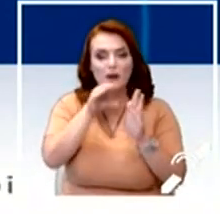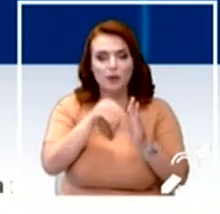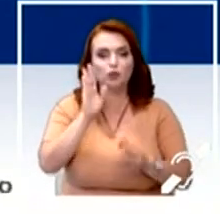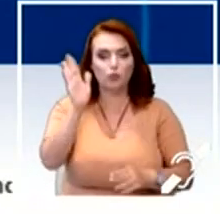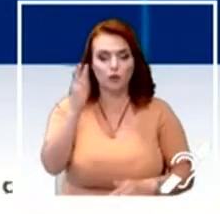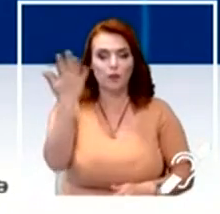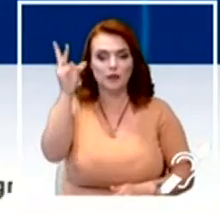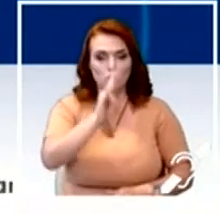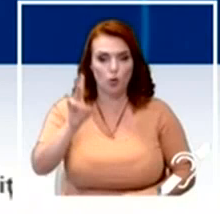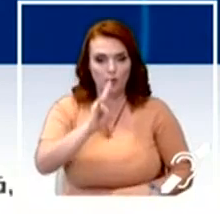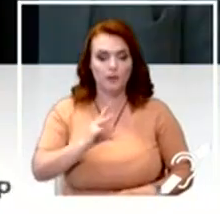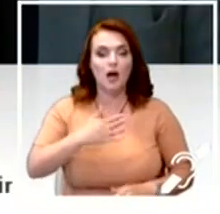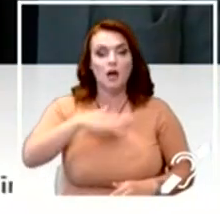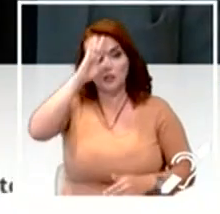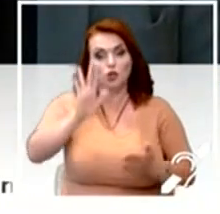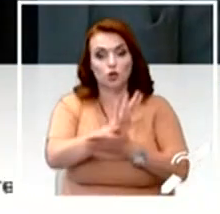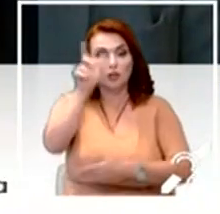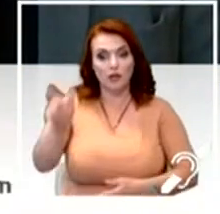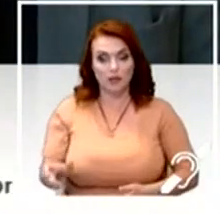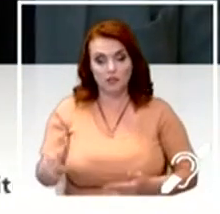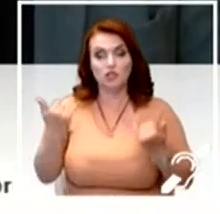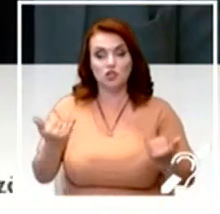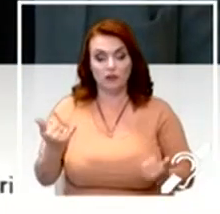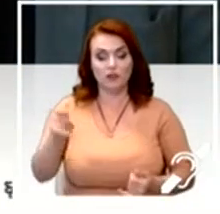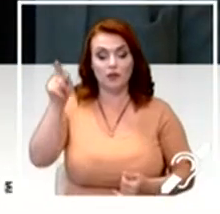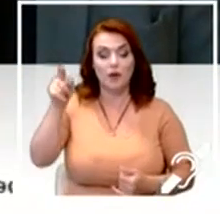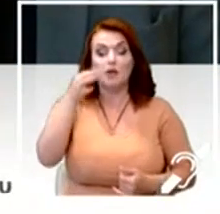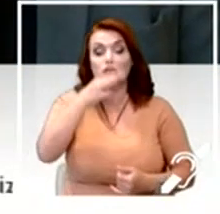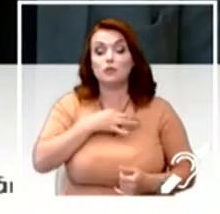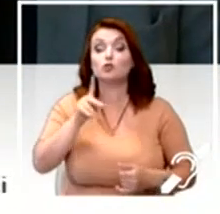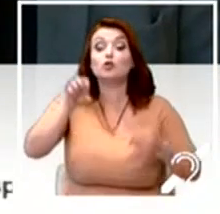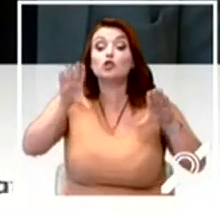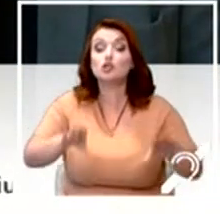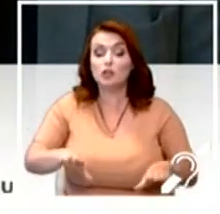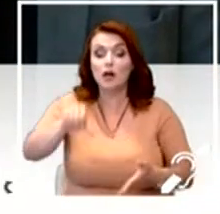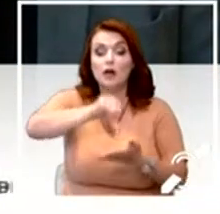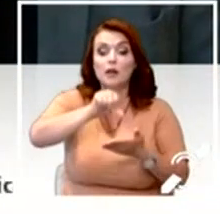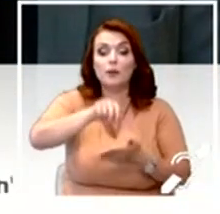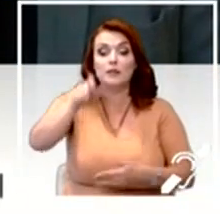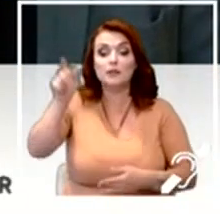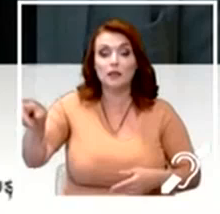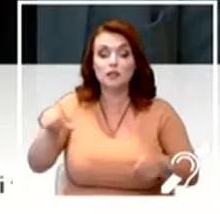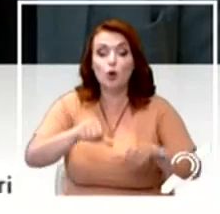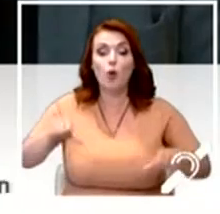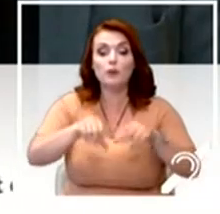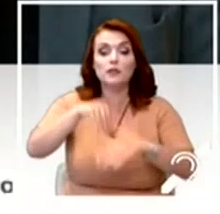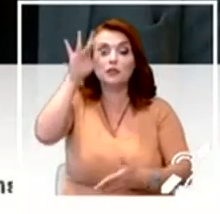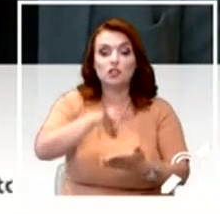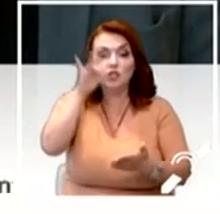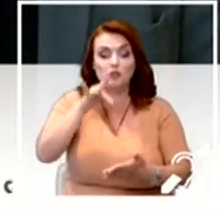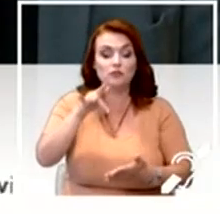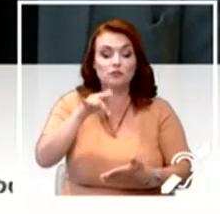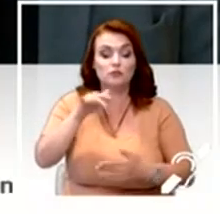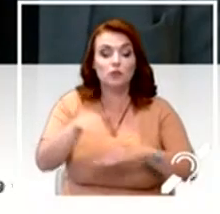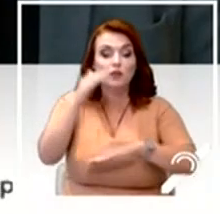noiembrie. Jurnalistul TVR Moldova Nicolae Boico ne spune ce au decis reprezentanții CEC. Nicolae, bună seara, te ascultă!